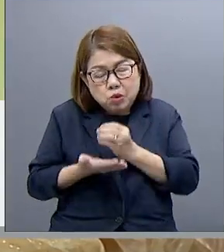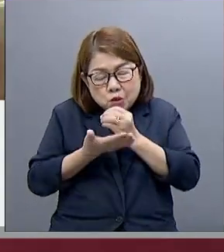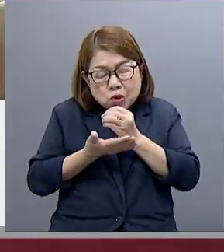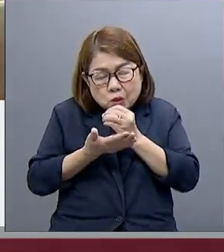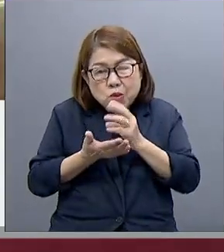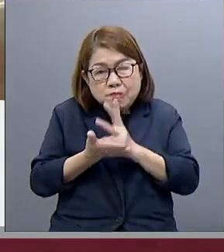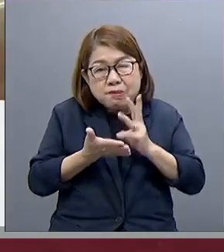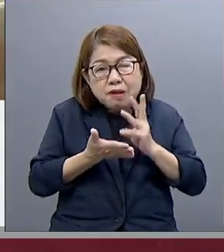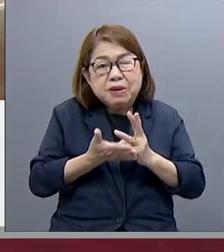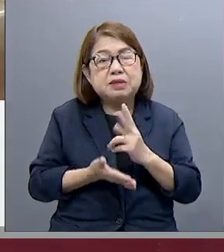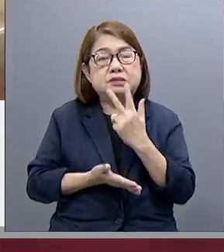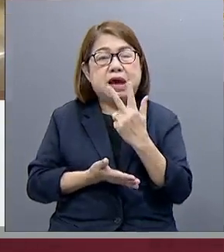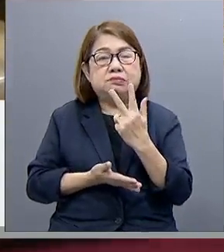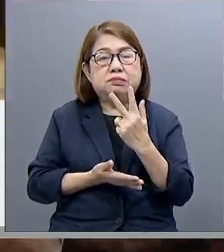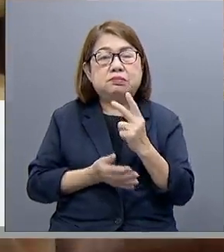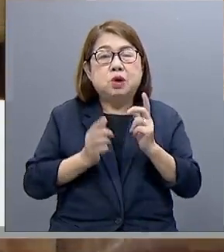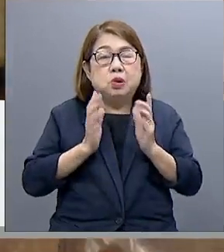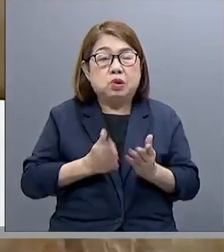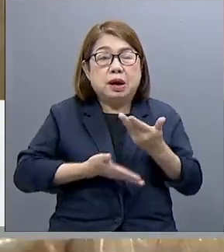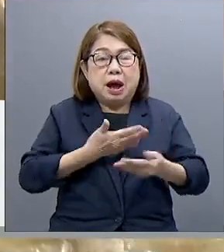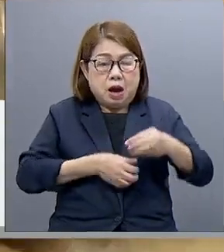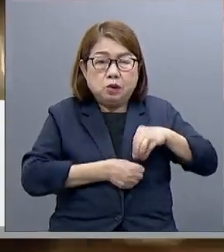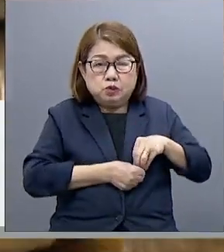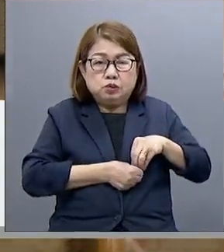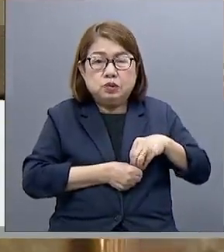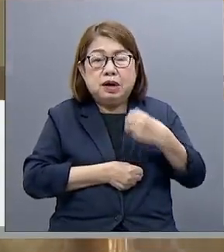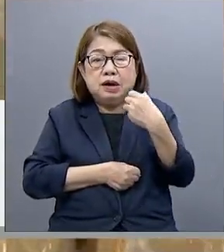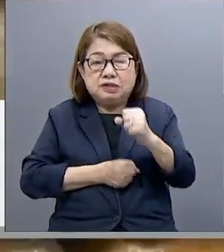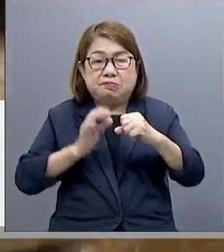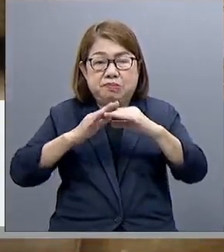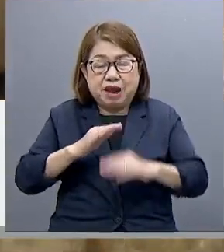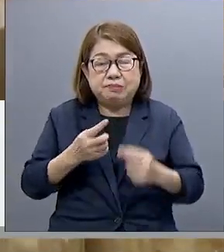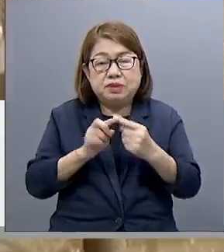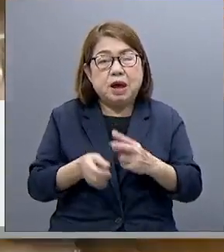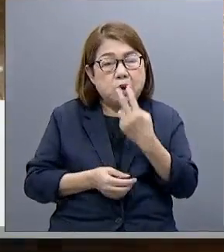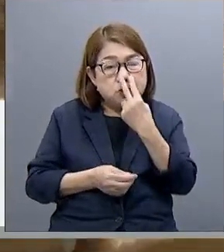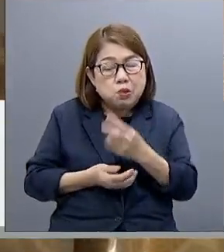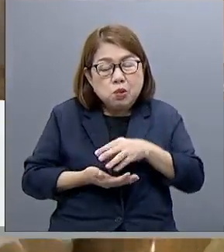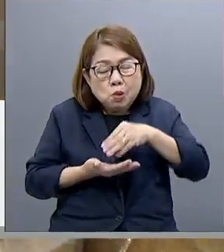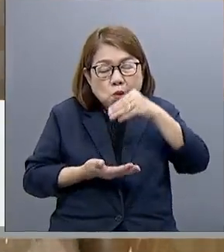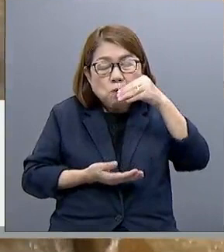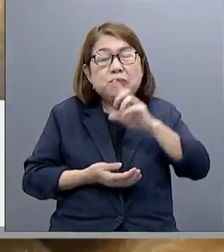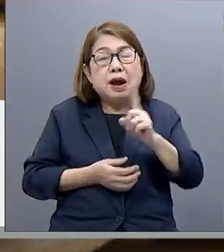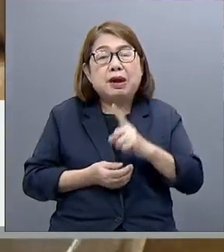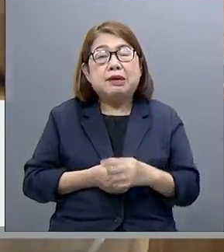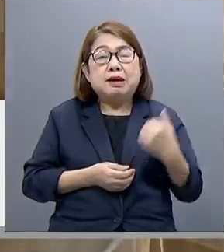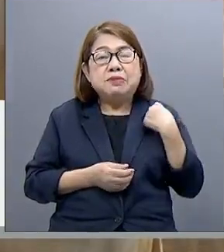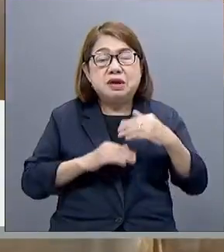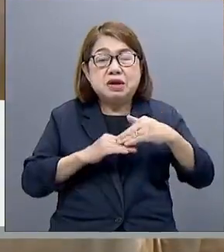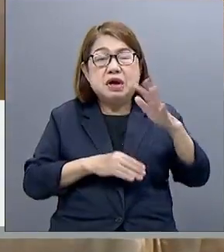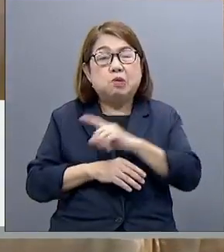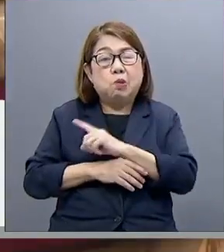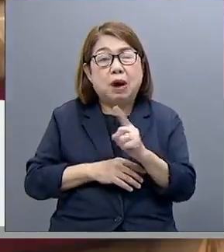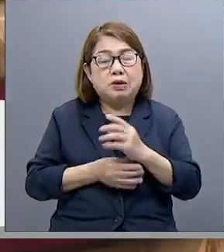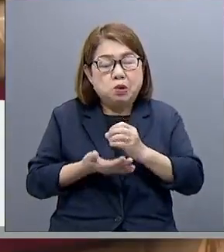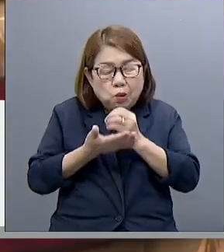พฤติกรรมของคนขายก็จะพกไม่เกิน 10เม็ดหากพิจารณาถึงความอันตรายคนเสพเกิน 50มิลกรัมต่อ